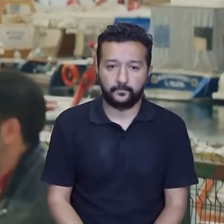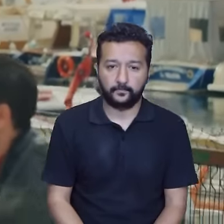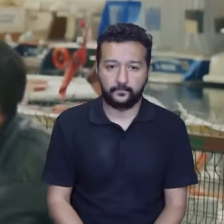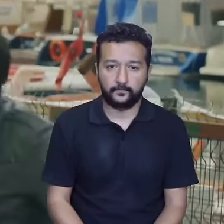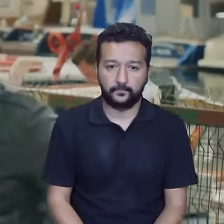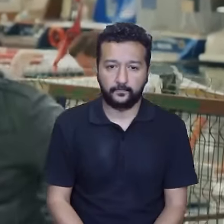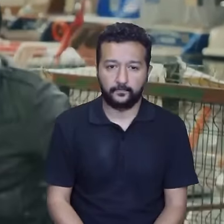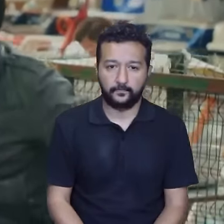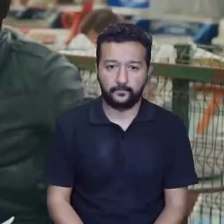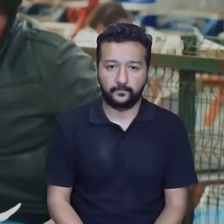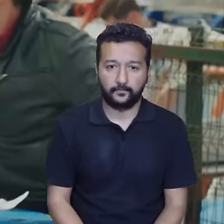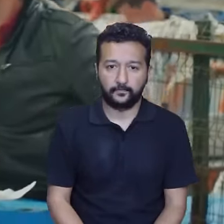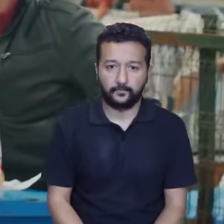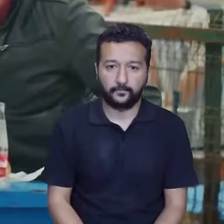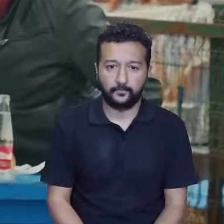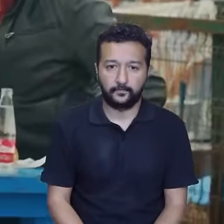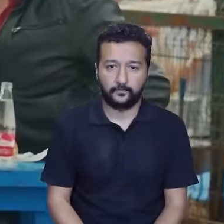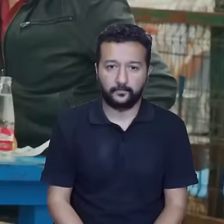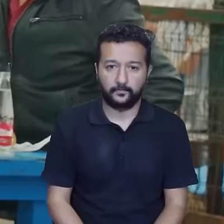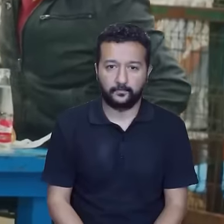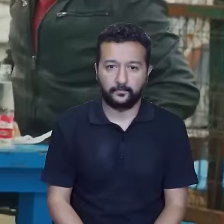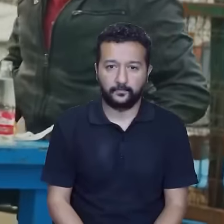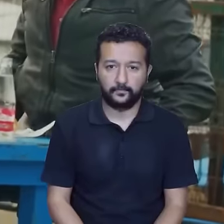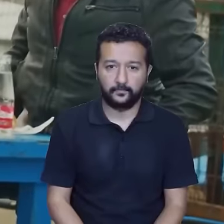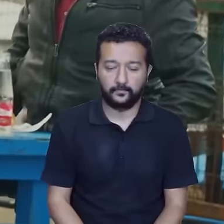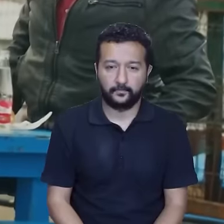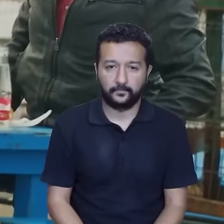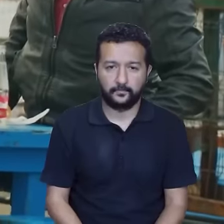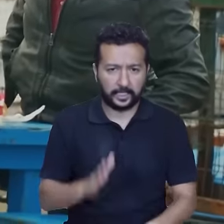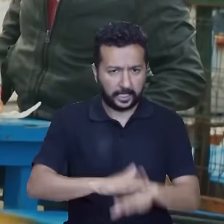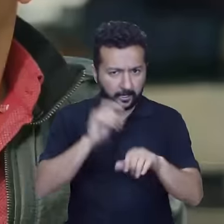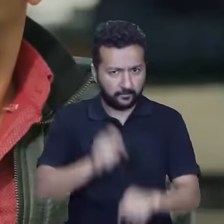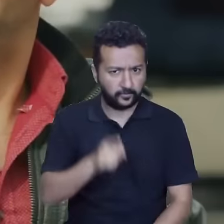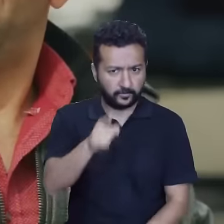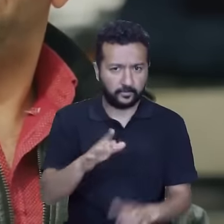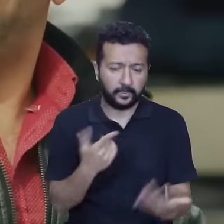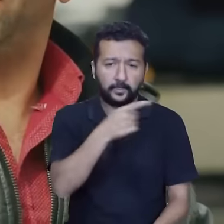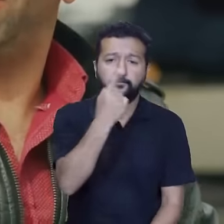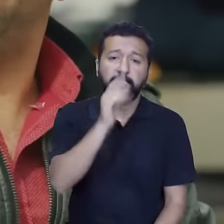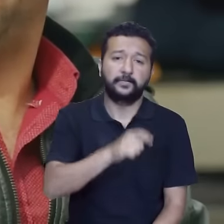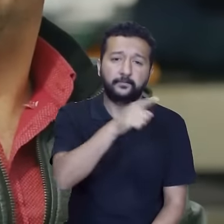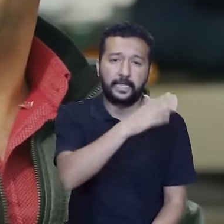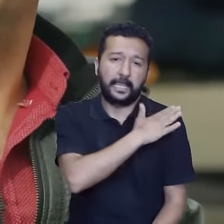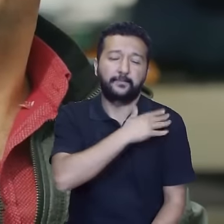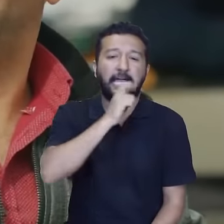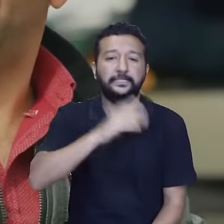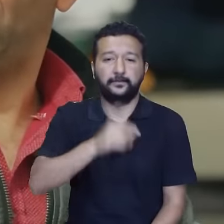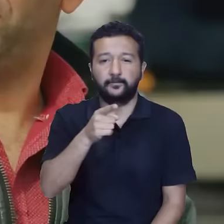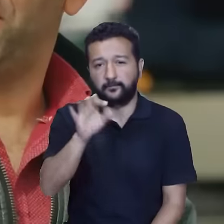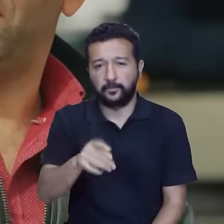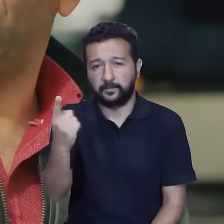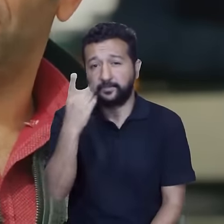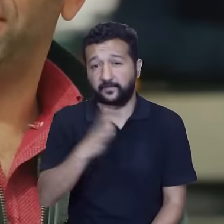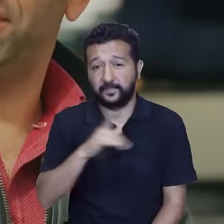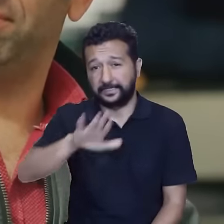Balıkçı barına. İlyas kolunu Ayşe'nin omzuna uzattı. Ayşen çekildi. Ne yapıyorsun be? Şey yaptım, elim çarptı ya. Bir de böyle